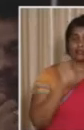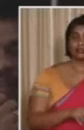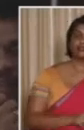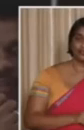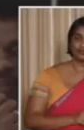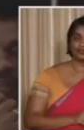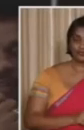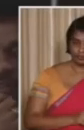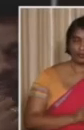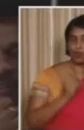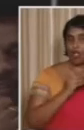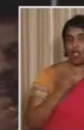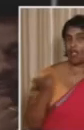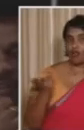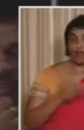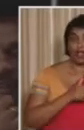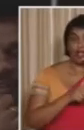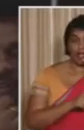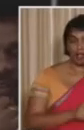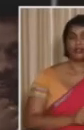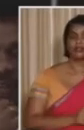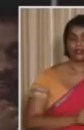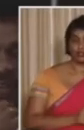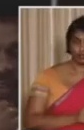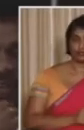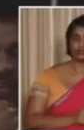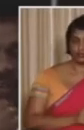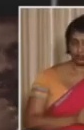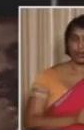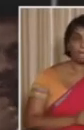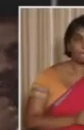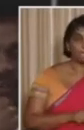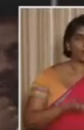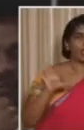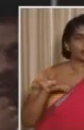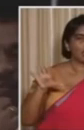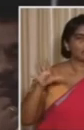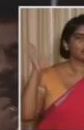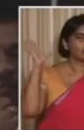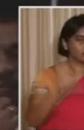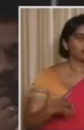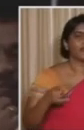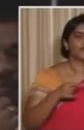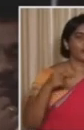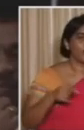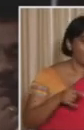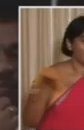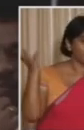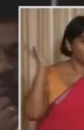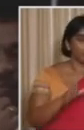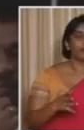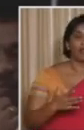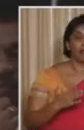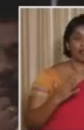ඔබතුමාම දන්නවන්නේ තත්ත්වය මොකද්ද කියලා මහ පොළවේ යථාර්ථේ ඔබතුමා දන්නවනේ මිනිස්සු 600යි 700ක් ගේන්න බෑනේ විපක්ෂ නායකයන් රැස්වීමට